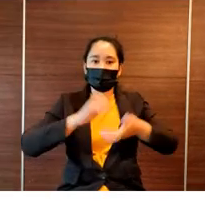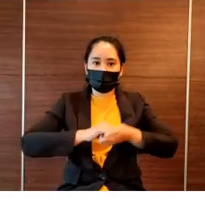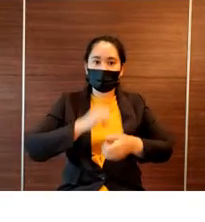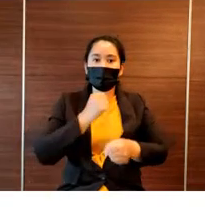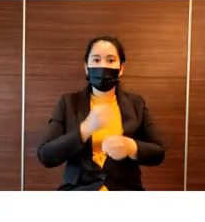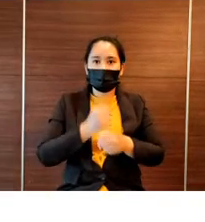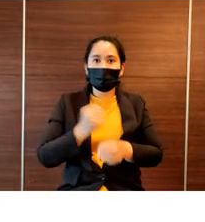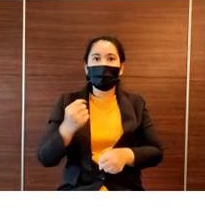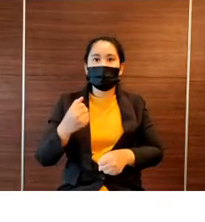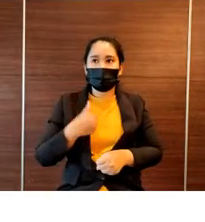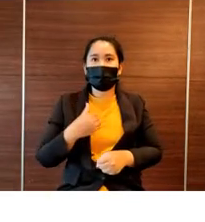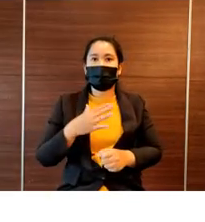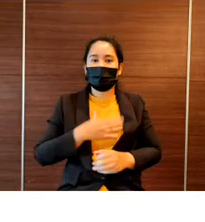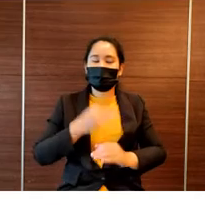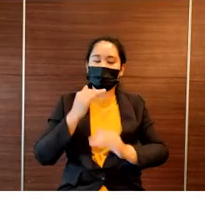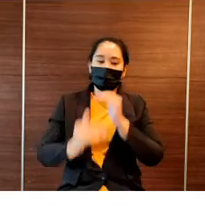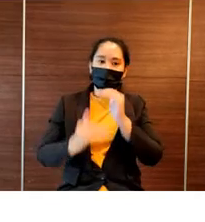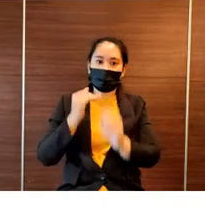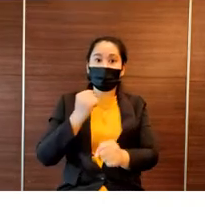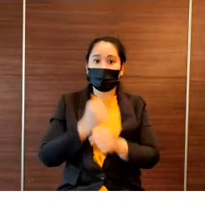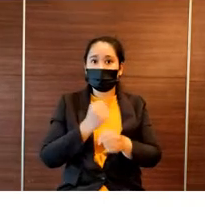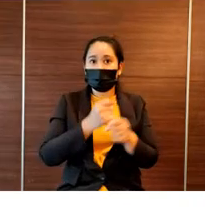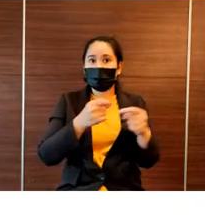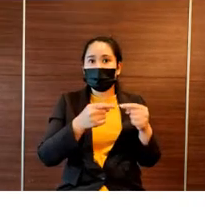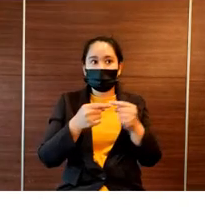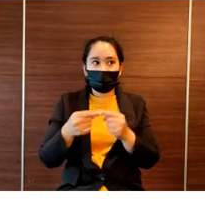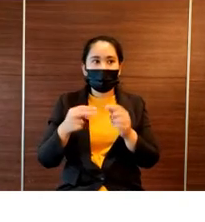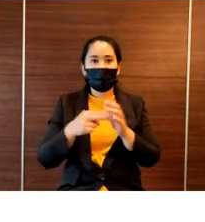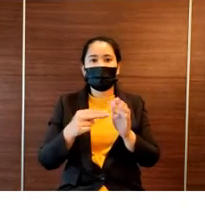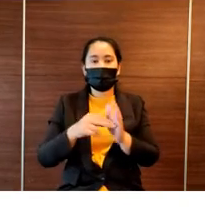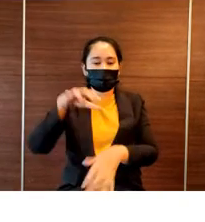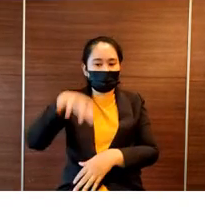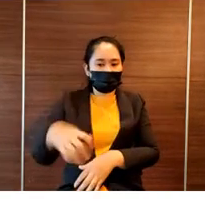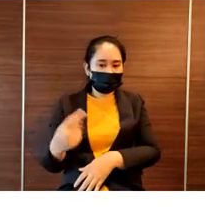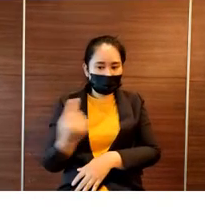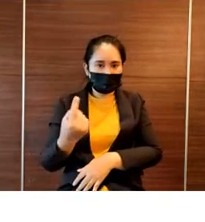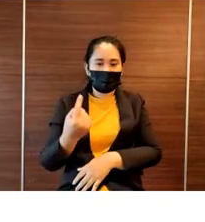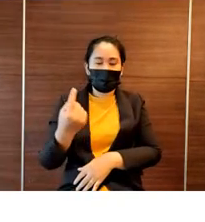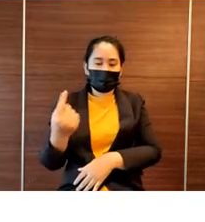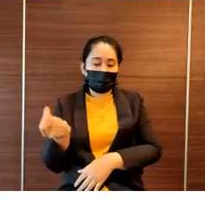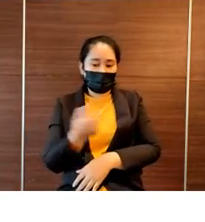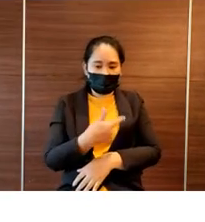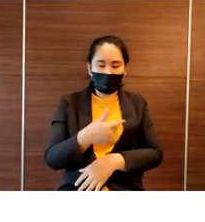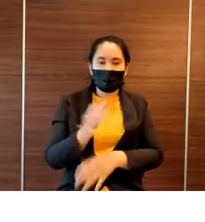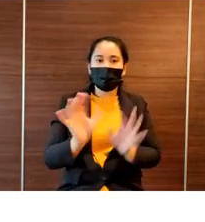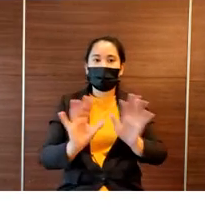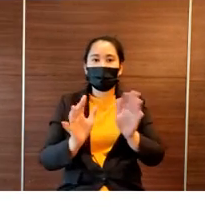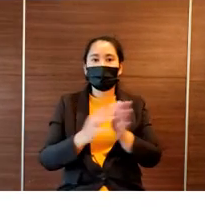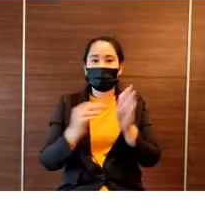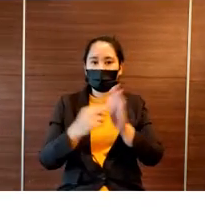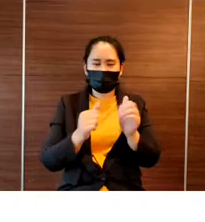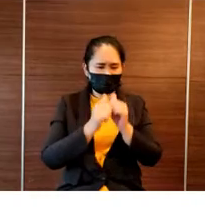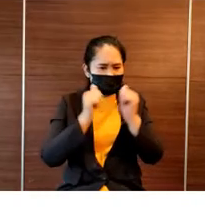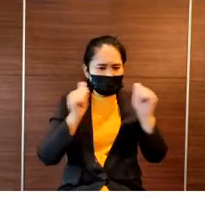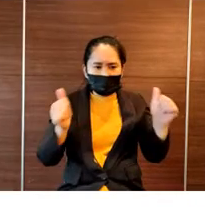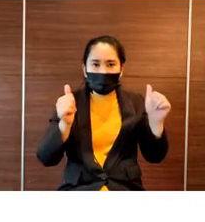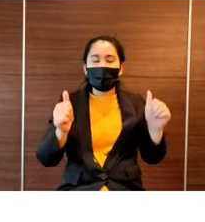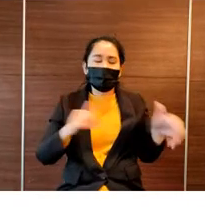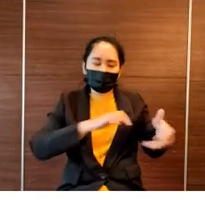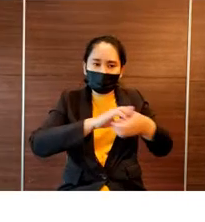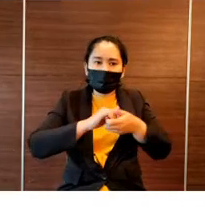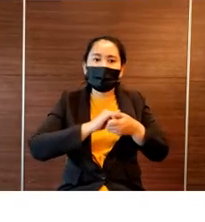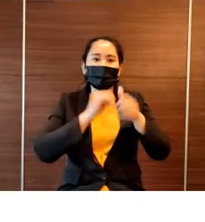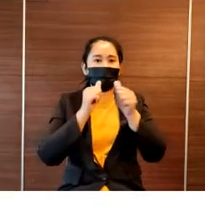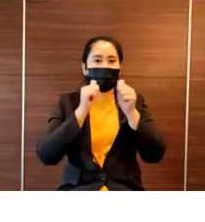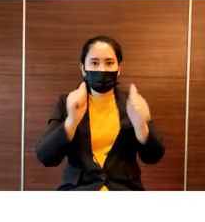คือสิ่งที่เราต้องไปด้วยกันครับไม่ใช่แค่องค์กรใดองค์กรหนึ่งว่าฉันดีกว่าใครสิ่งนี้คือสิ่งที่ดีที่สุดที่เราจะต้องท